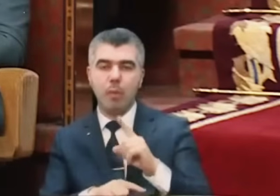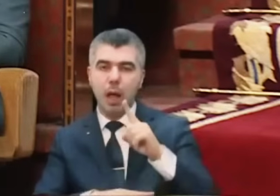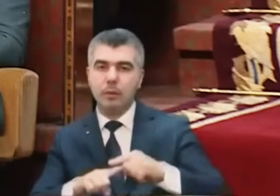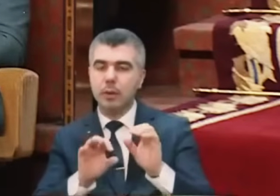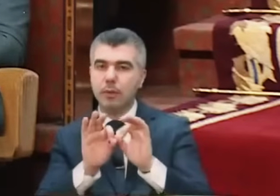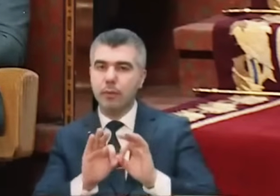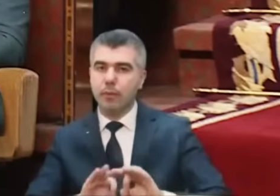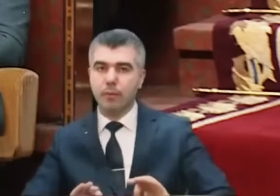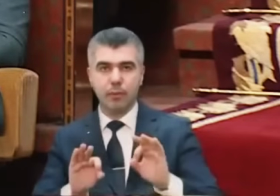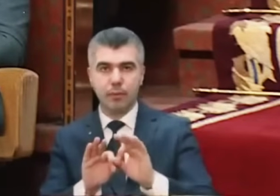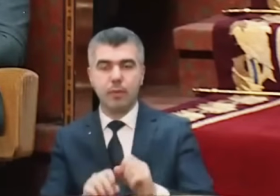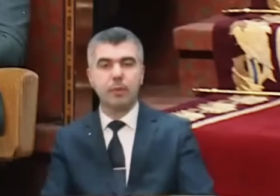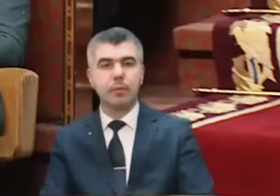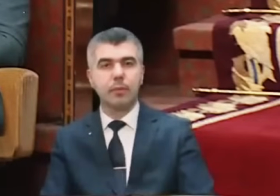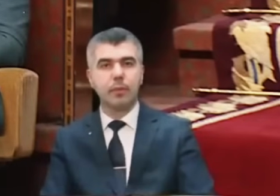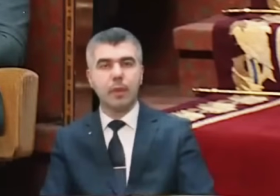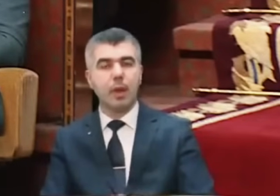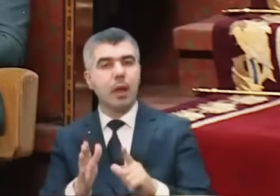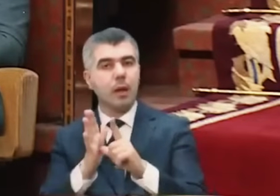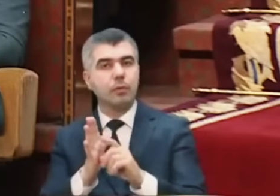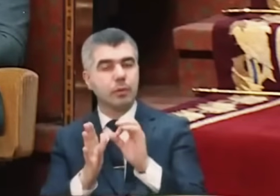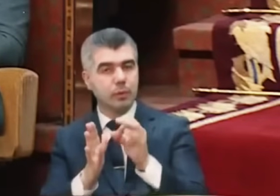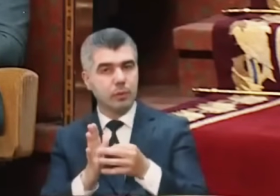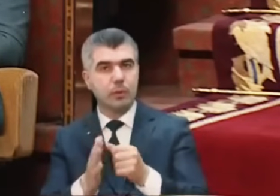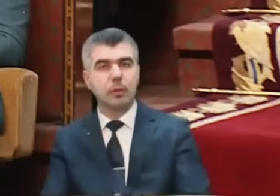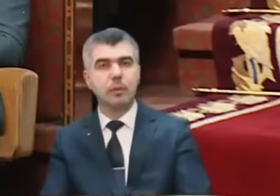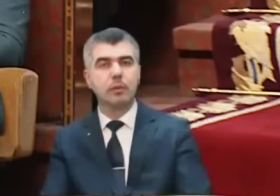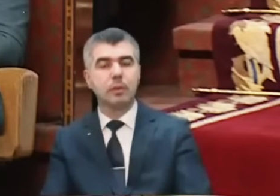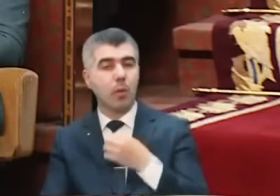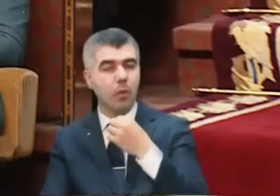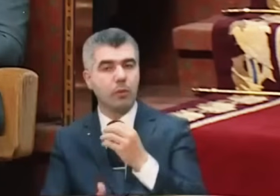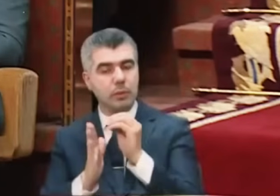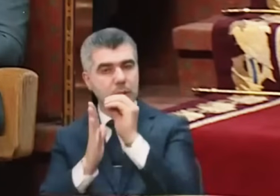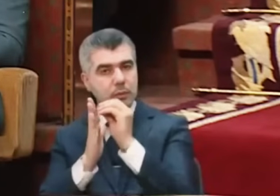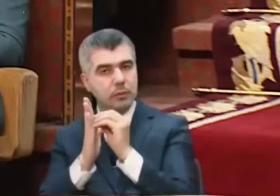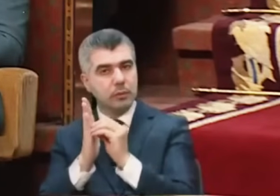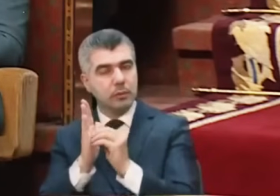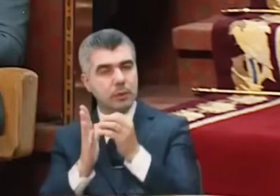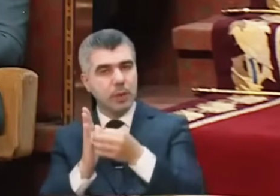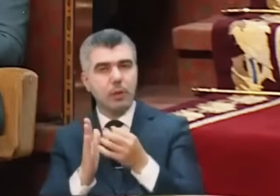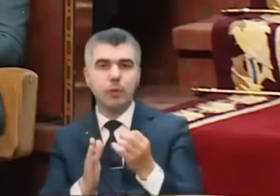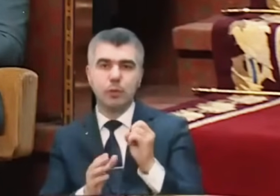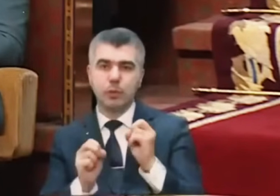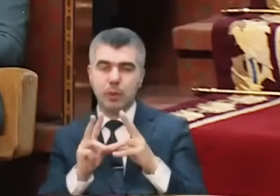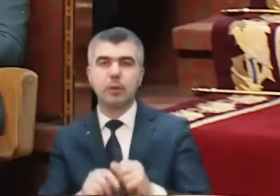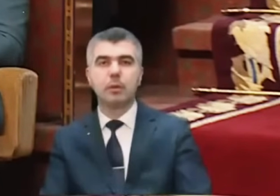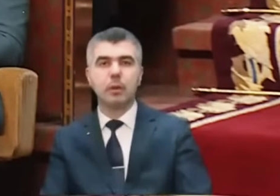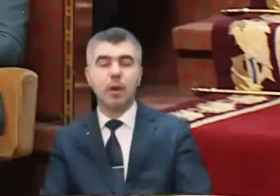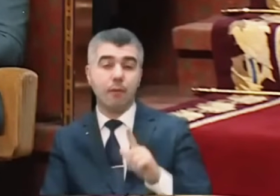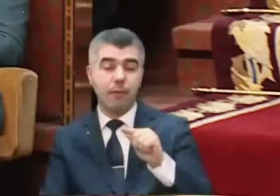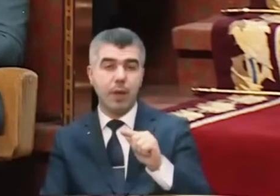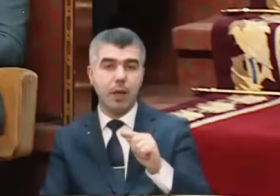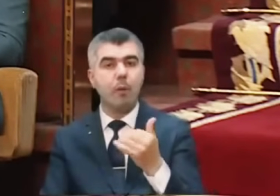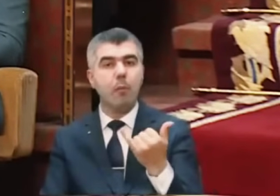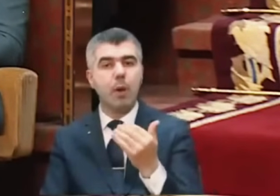الشيء، على الرغم من الماده صحيح اللي قلتوها تتقول ان الترتيب يكون بشكل تنازلي، ولكن راه الاساس والمبدا